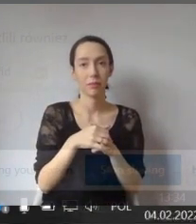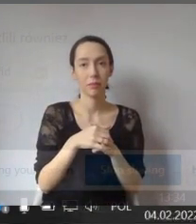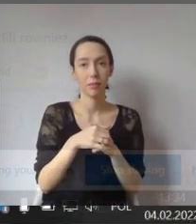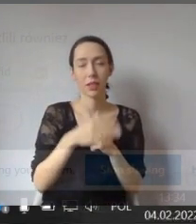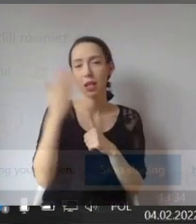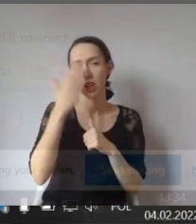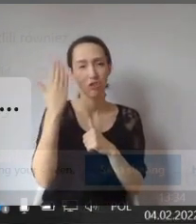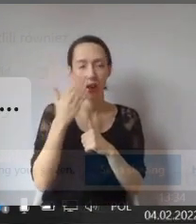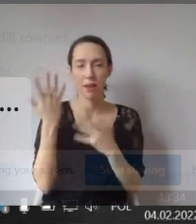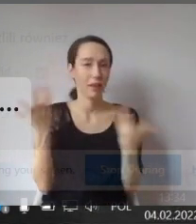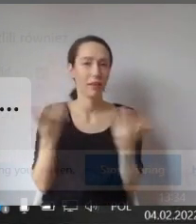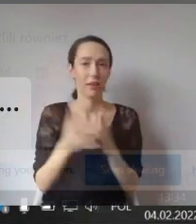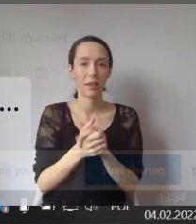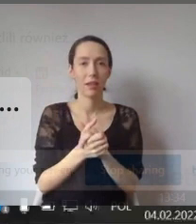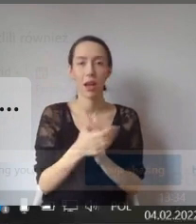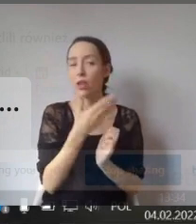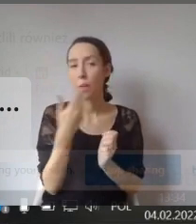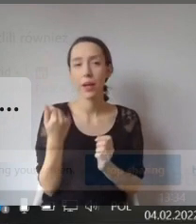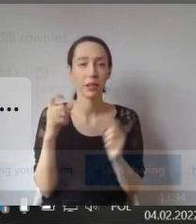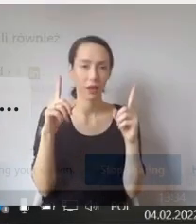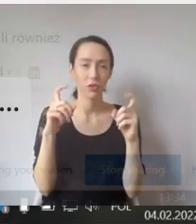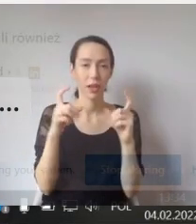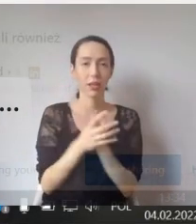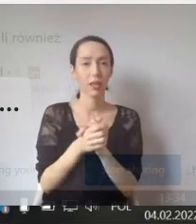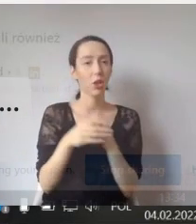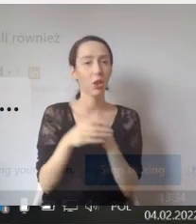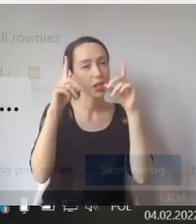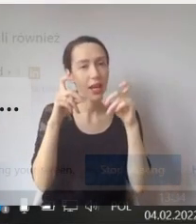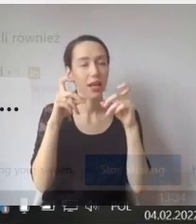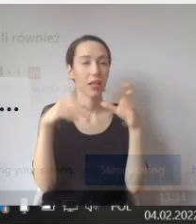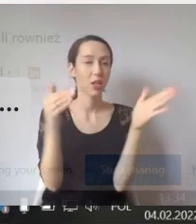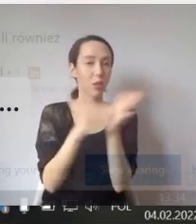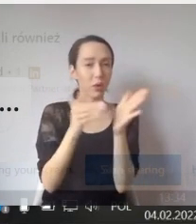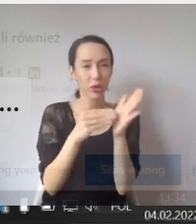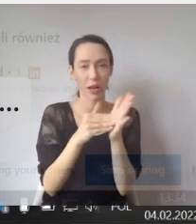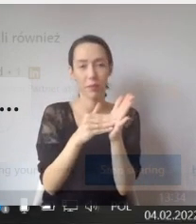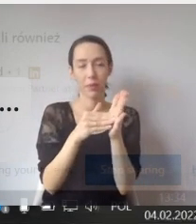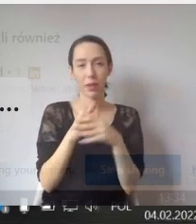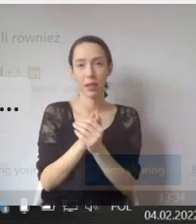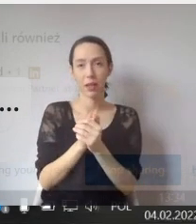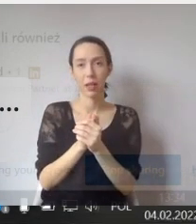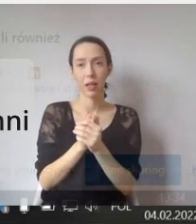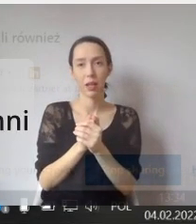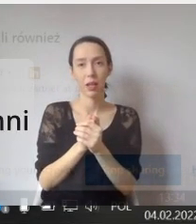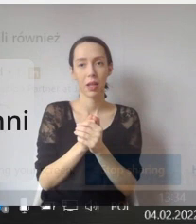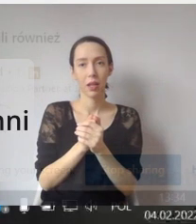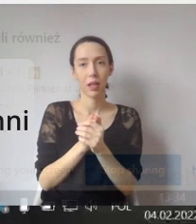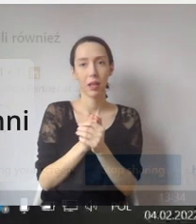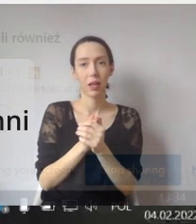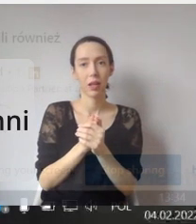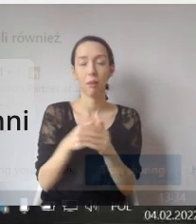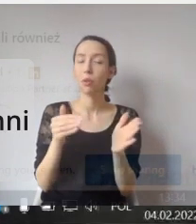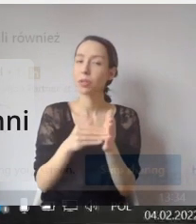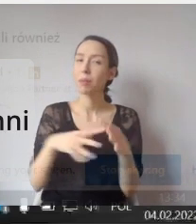szara plama, więc nie będzie widać totalnie Waszej twarzy, a myślę, że szkoda, bo tak jak mówię,